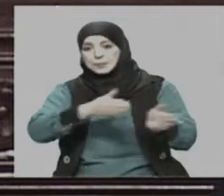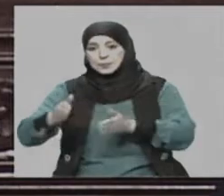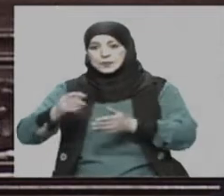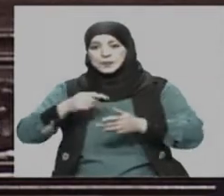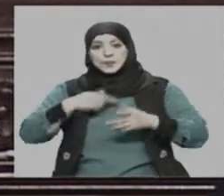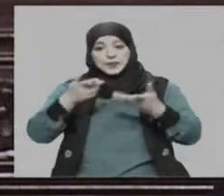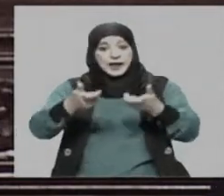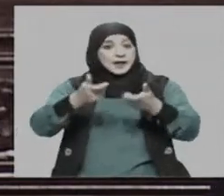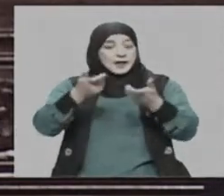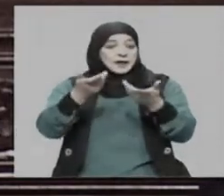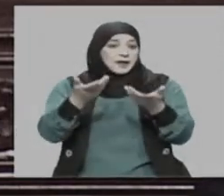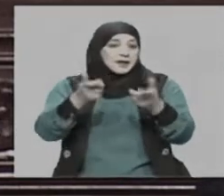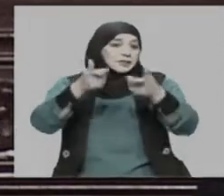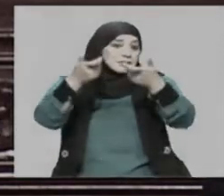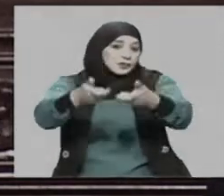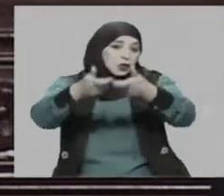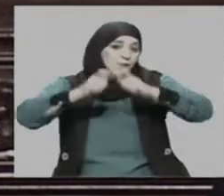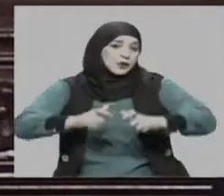جات